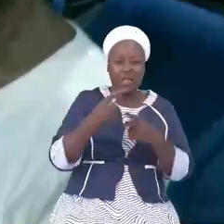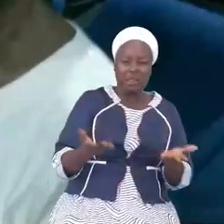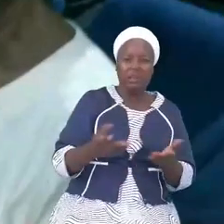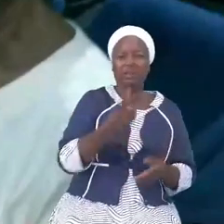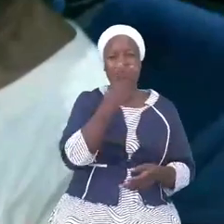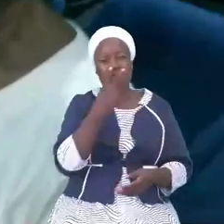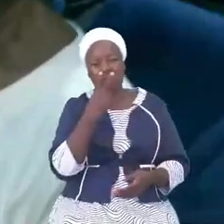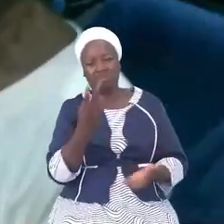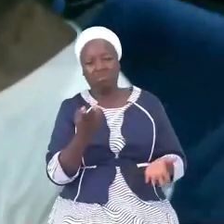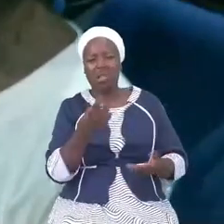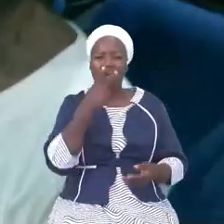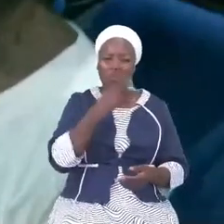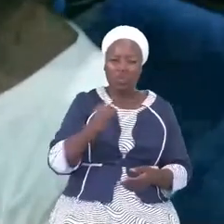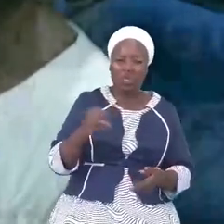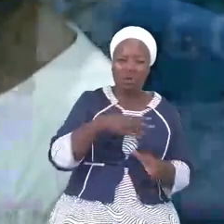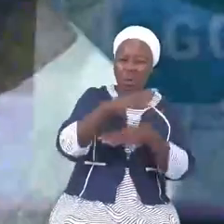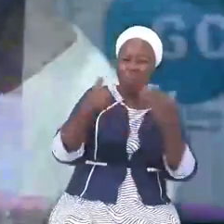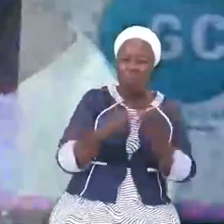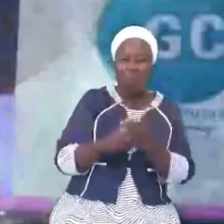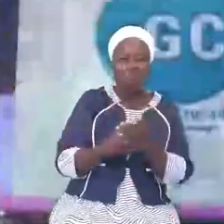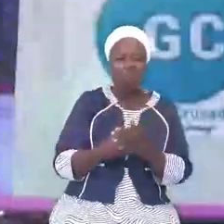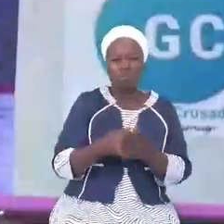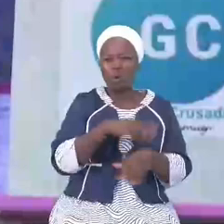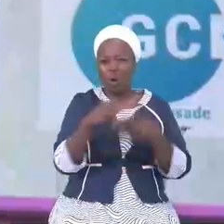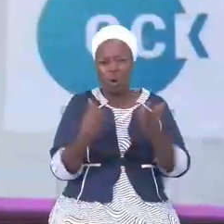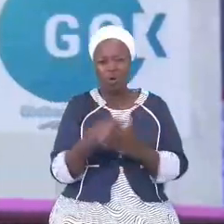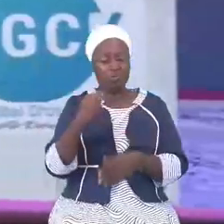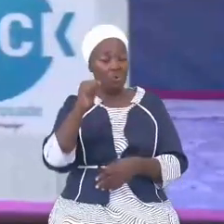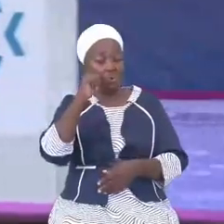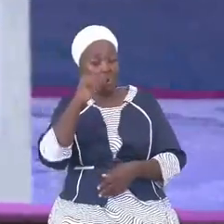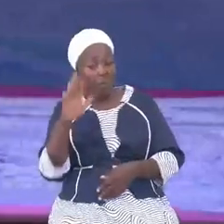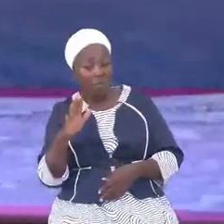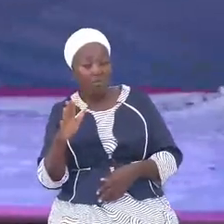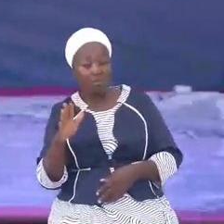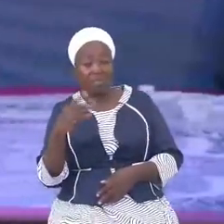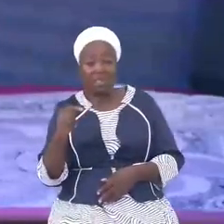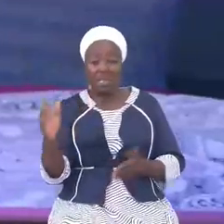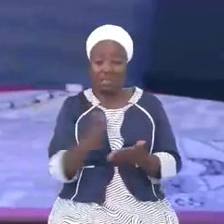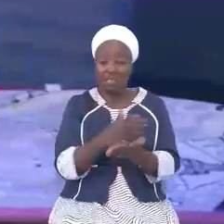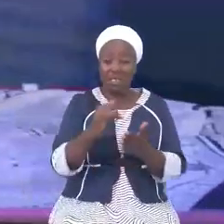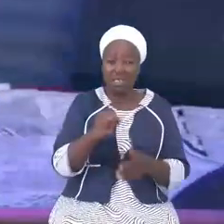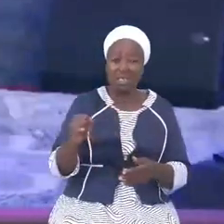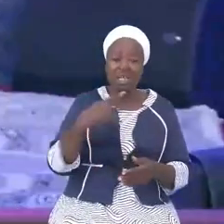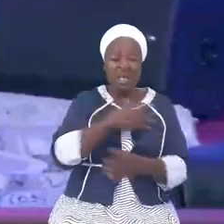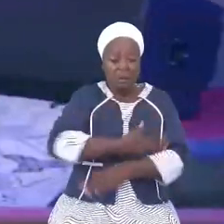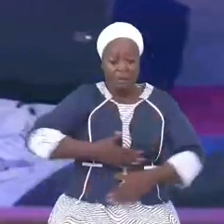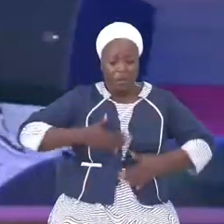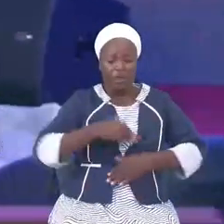le marijuana, tout, les femmes, les chants, le plaisir du